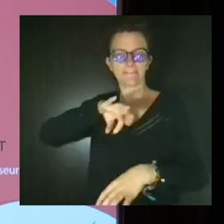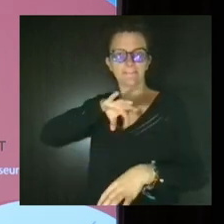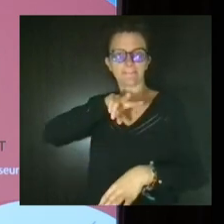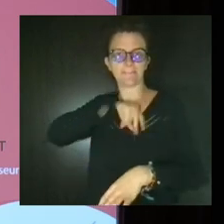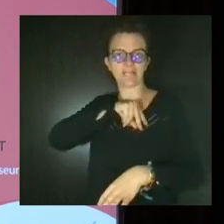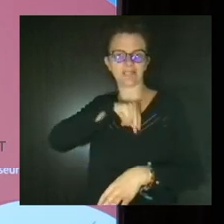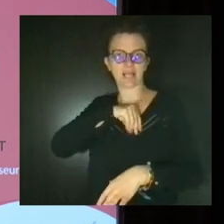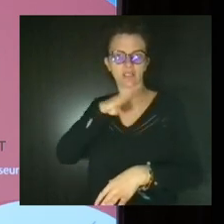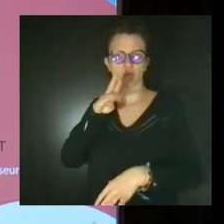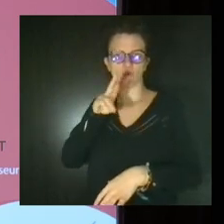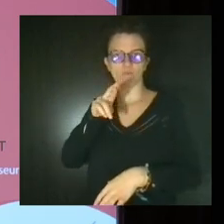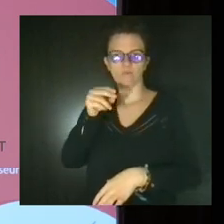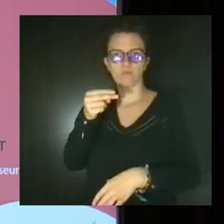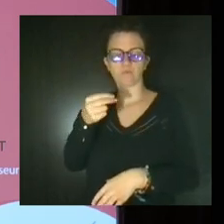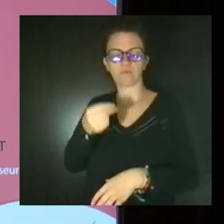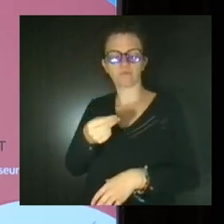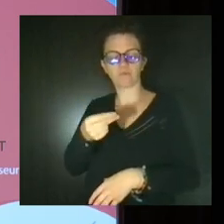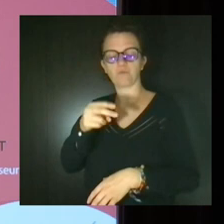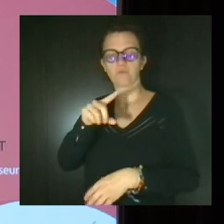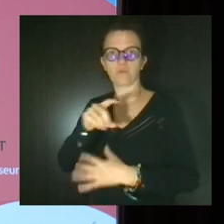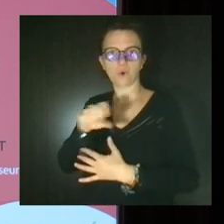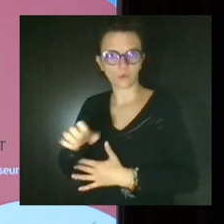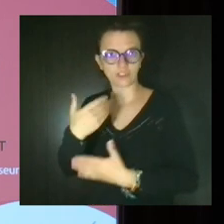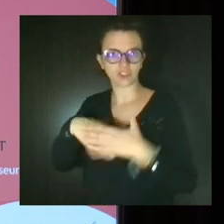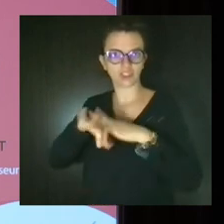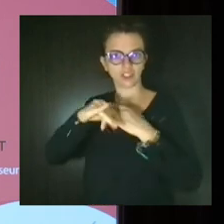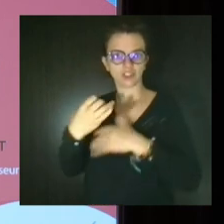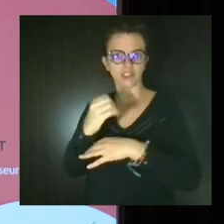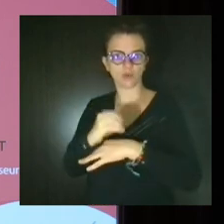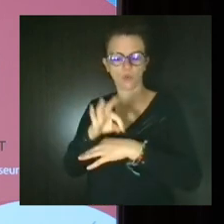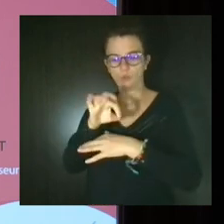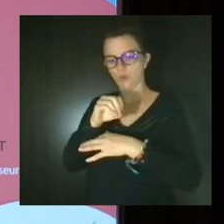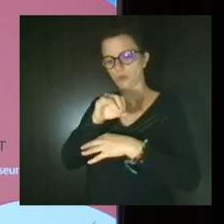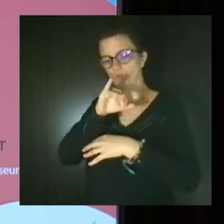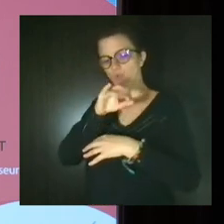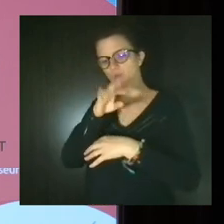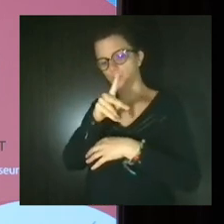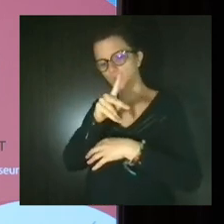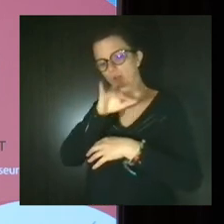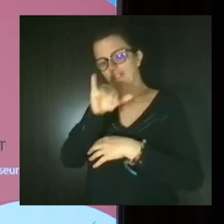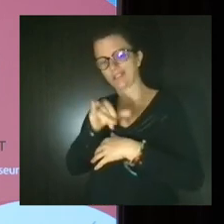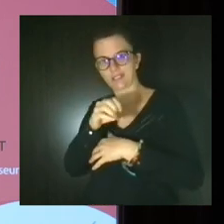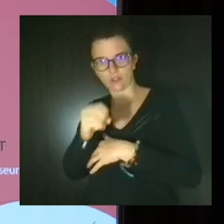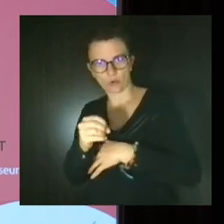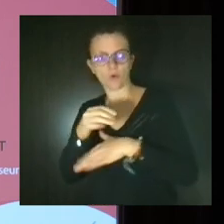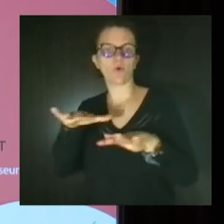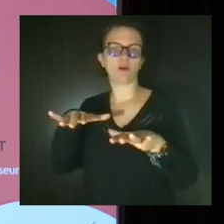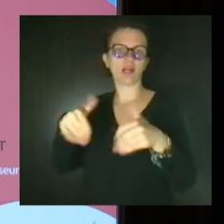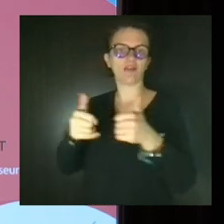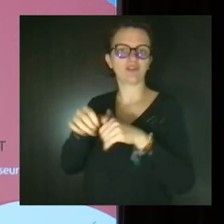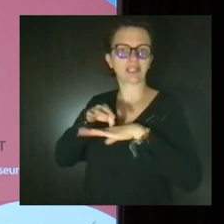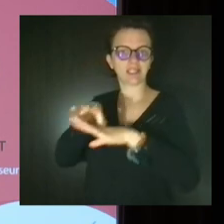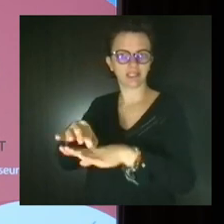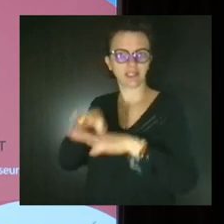derniers Jeux olympiques de Tokyo sur les 400 mètres avec guide. Et son guide était Luca